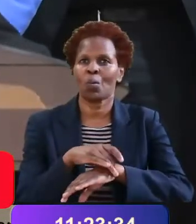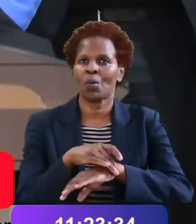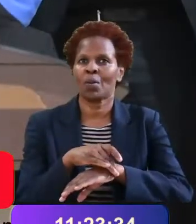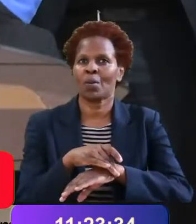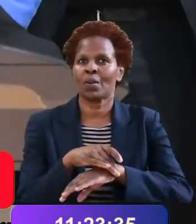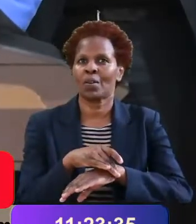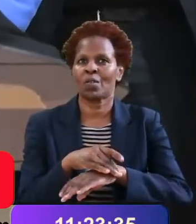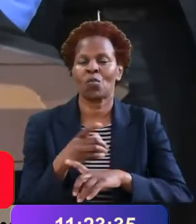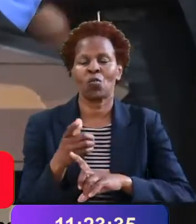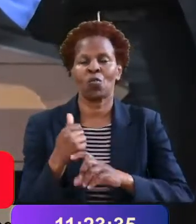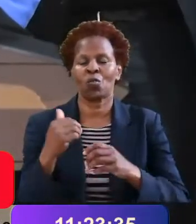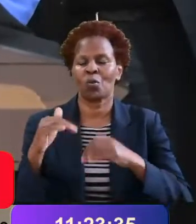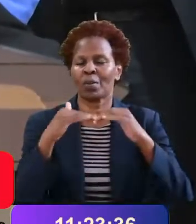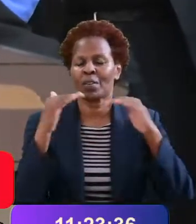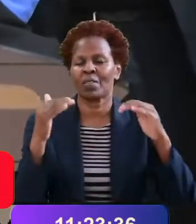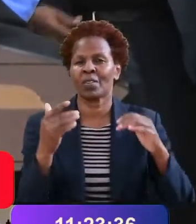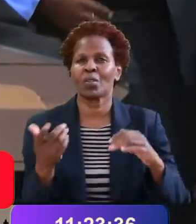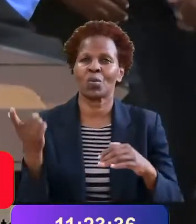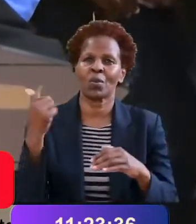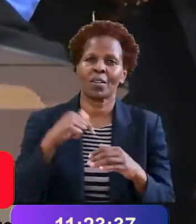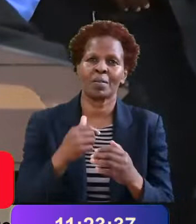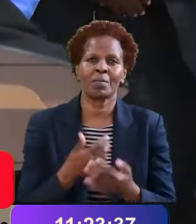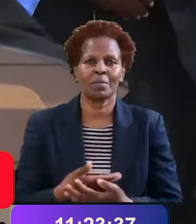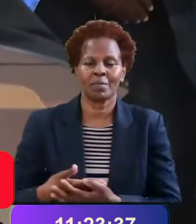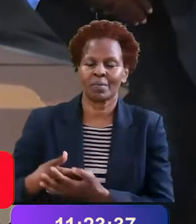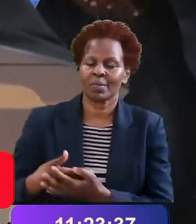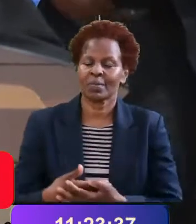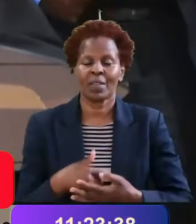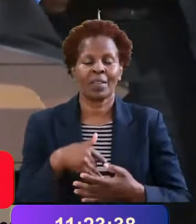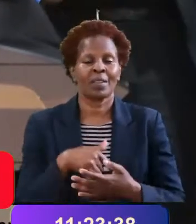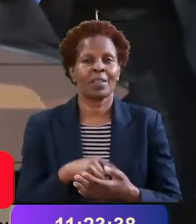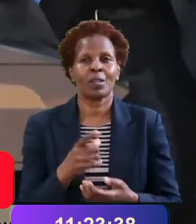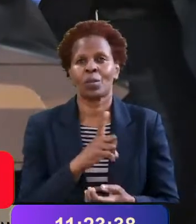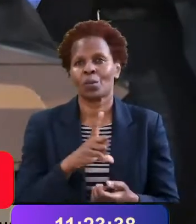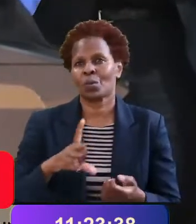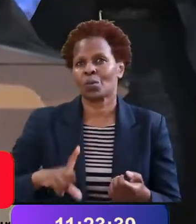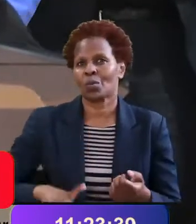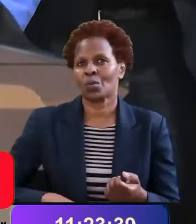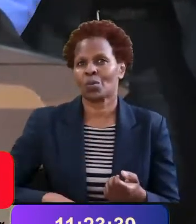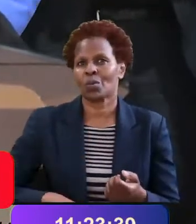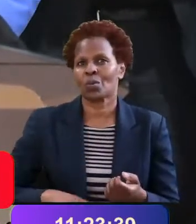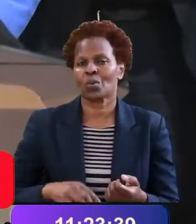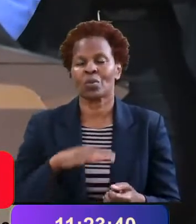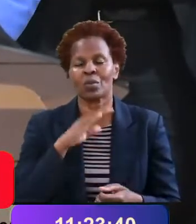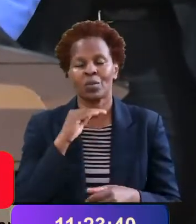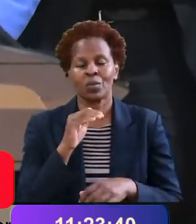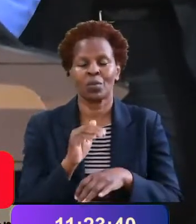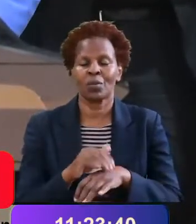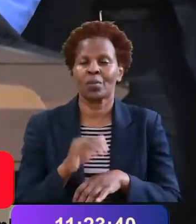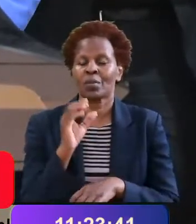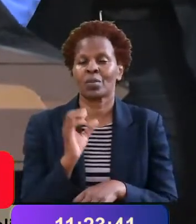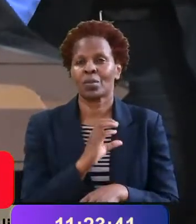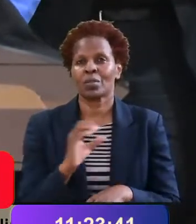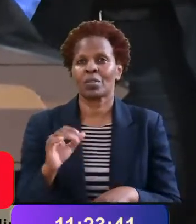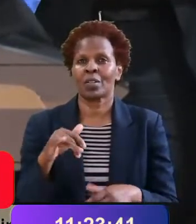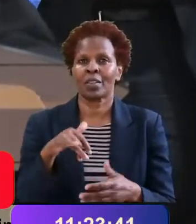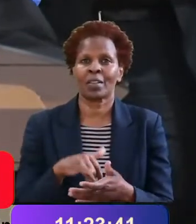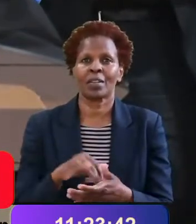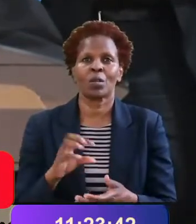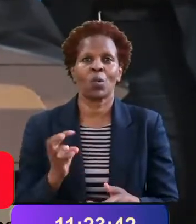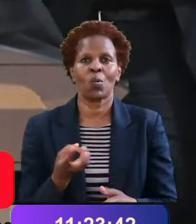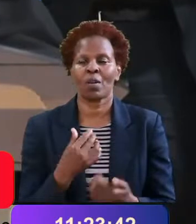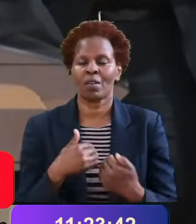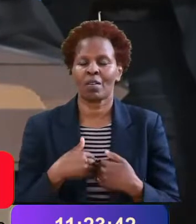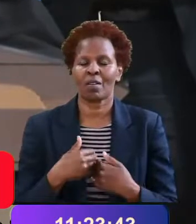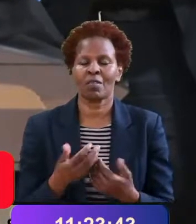Ukatoka binguni ukakuja kama mtoto ili Bwana ukafa msarabani baadaye ili tukaweza kupata